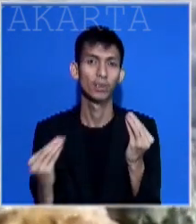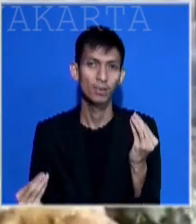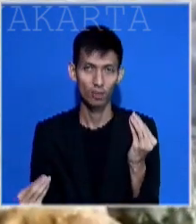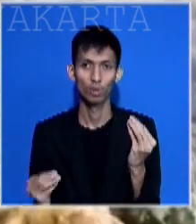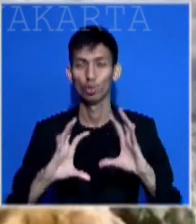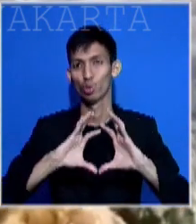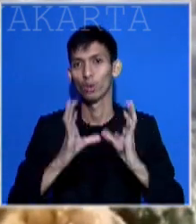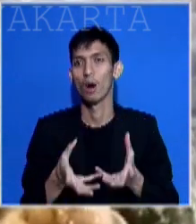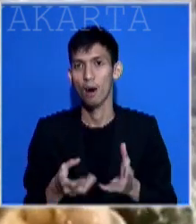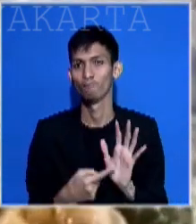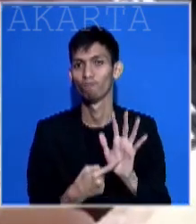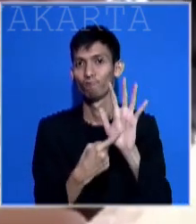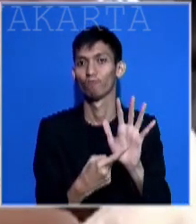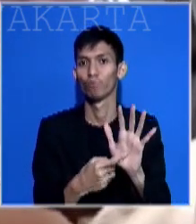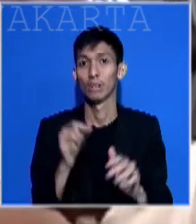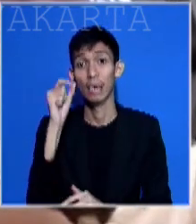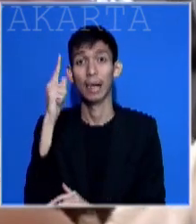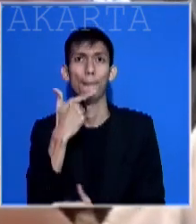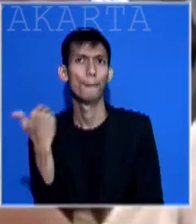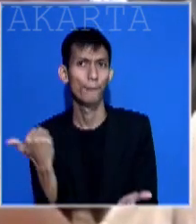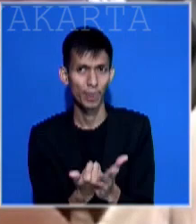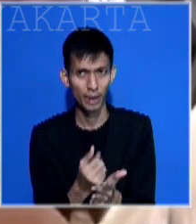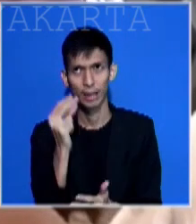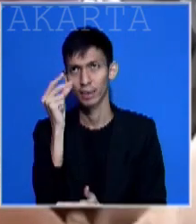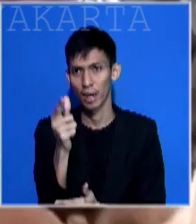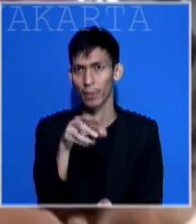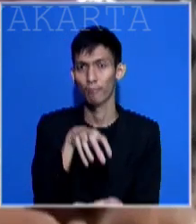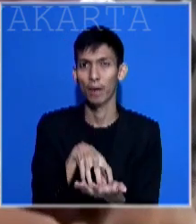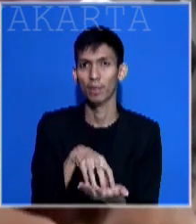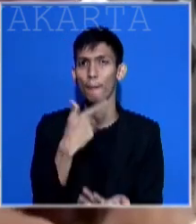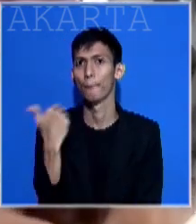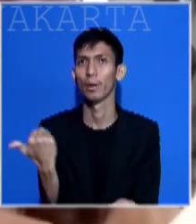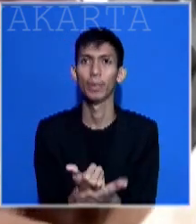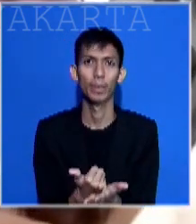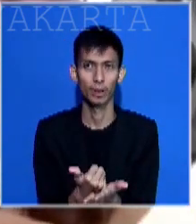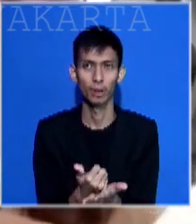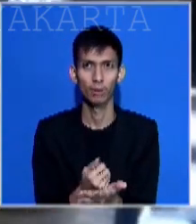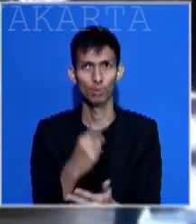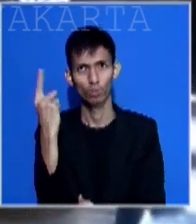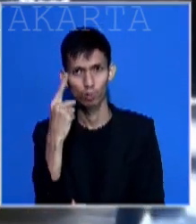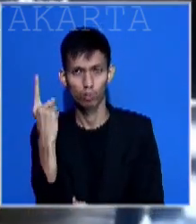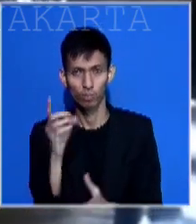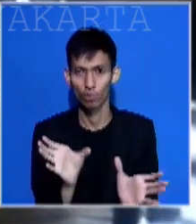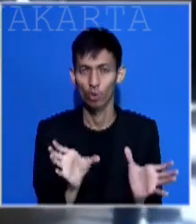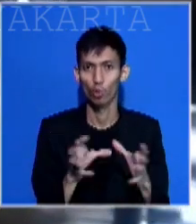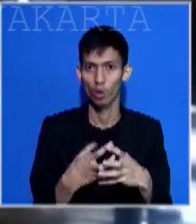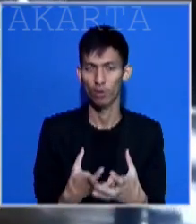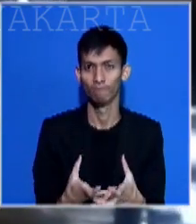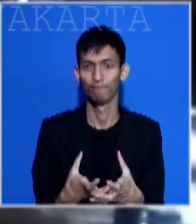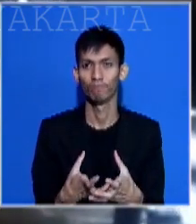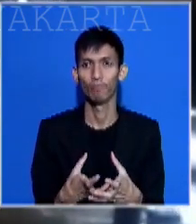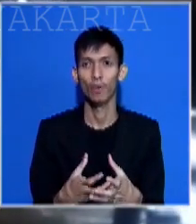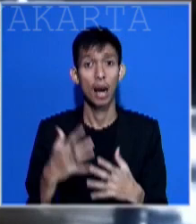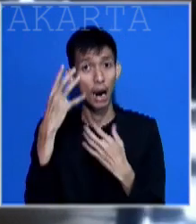kesadaran mengenai Pentingnya menjaga dan melindungi situs-situs penting tidak sebatas di level nasional namun juga Global Oleh sebab itu ia berharap